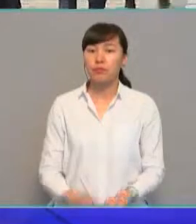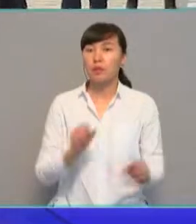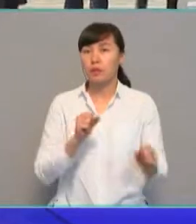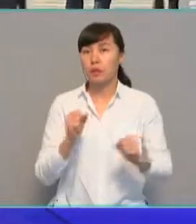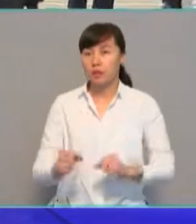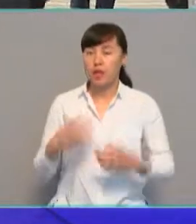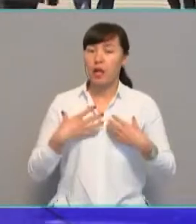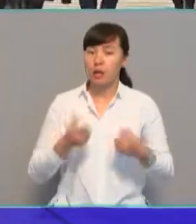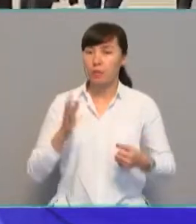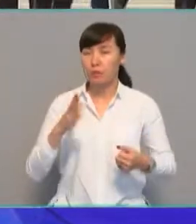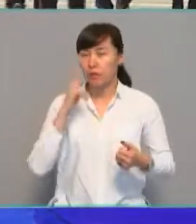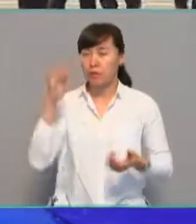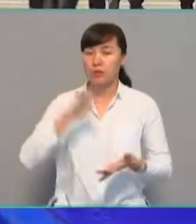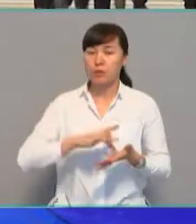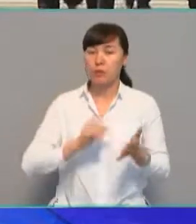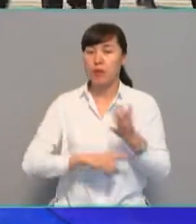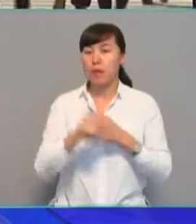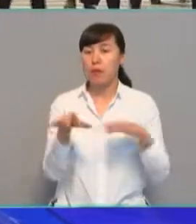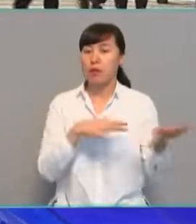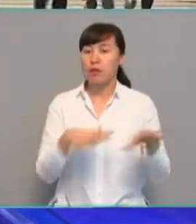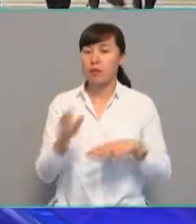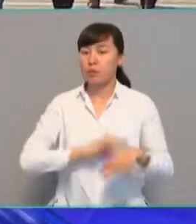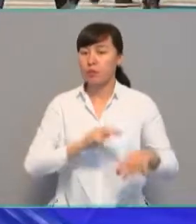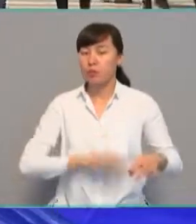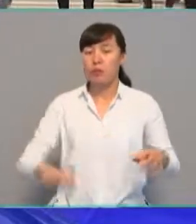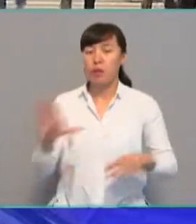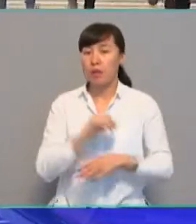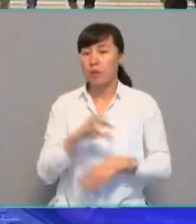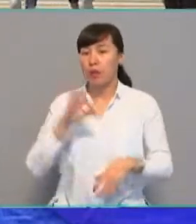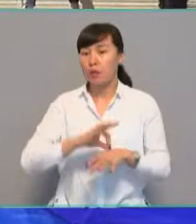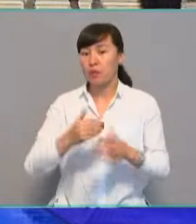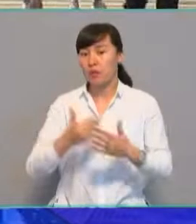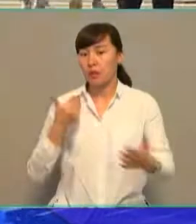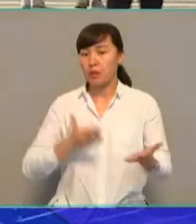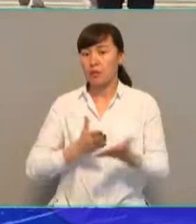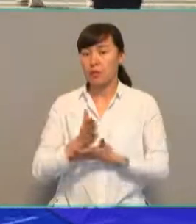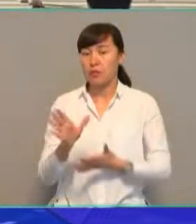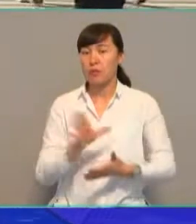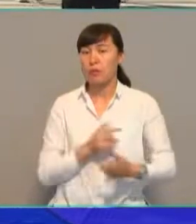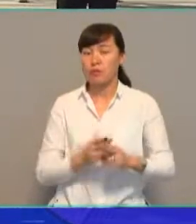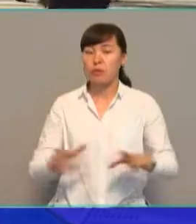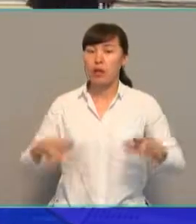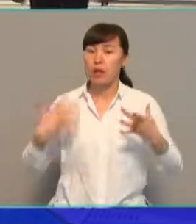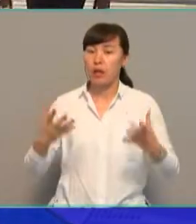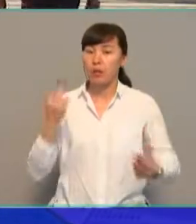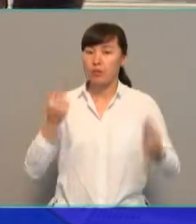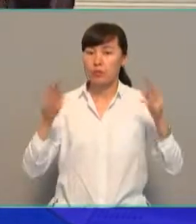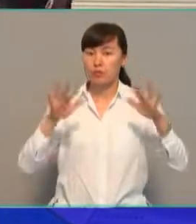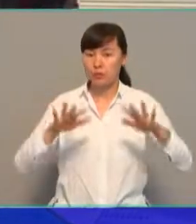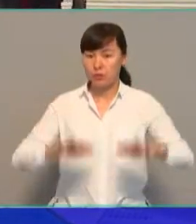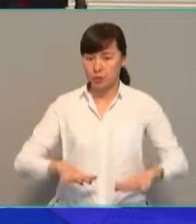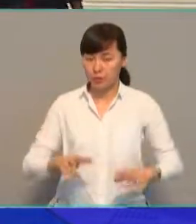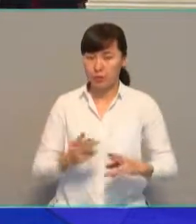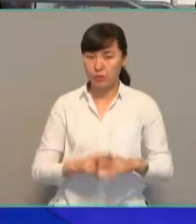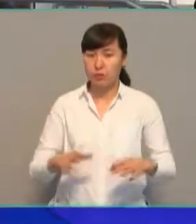Сақтансаң сау боласың. Шымкентте қолға алынған сақтық шараларының барлығы аурудың алдын алуға бағытталған. Тойханалар, ойын сауық